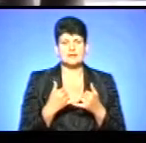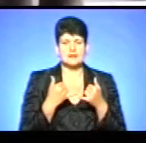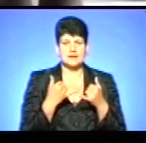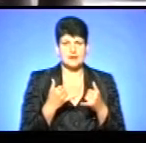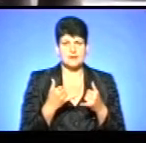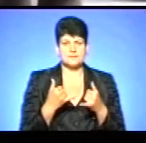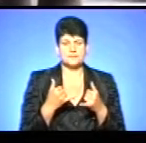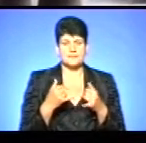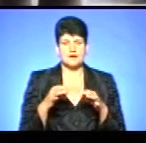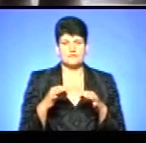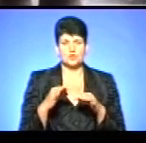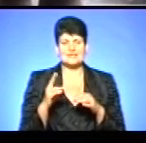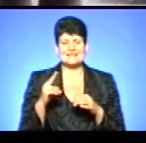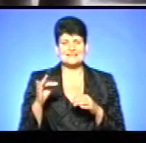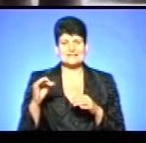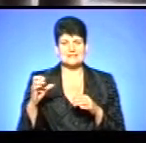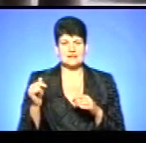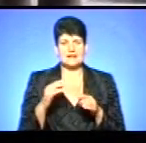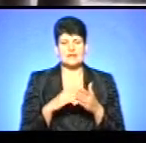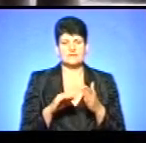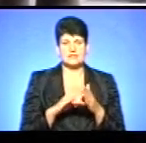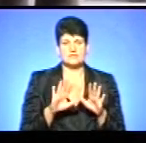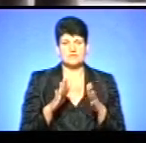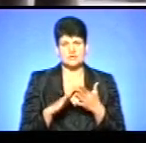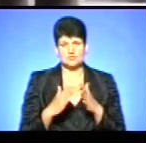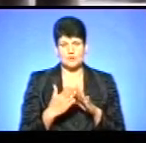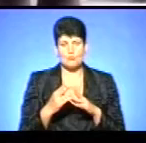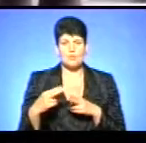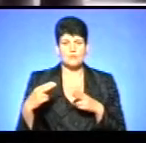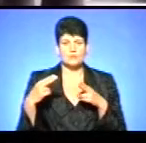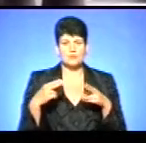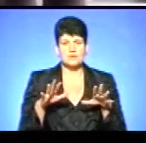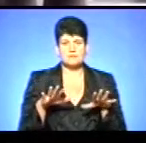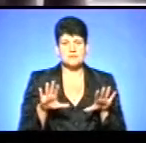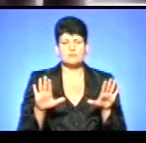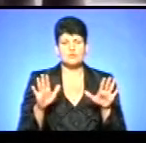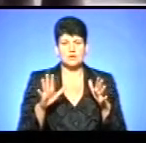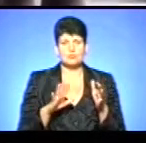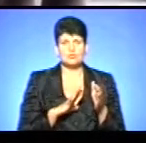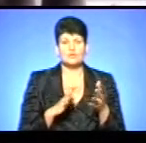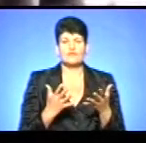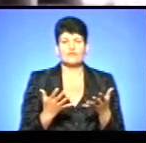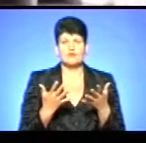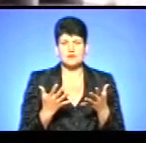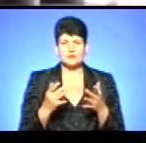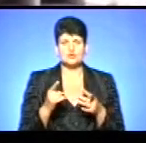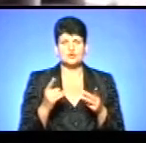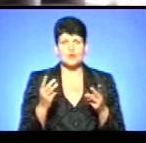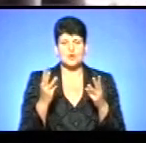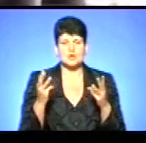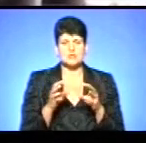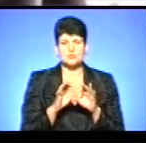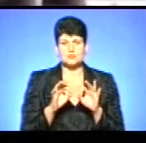автоцистерні для ліквідації надзвичайної ситуації. По прибуттю на місце події було встановлено, що горить під навіс